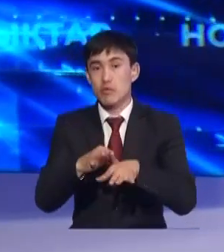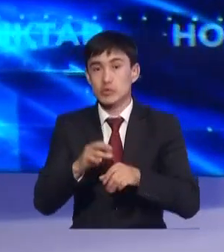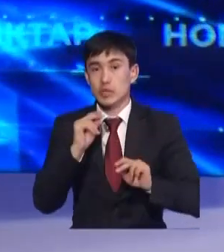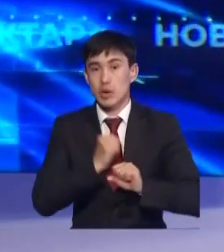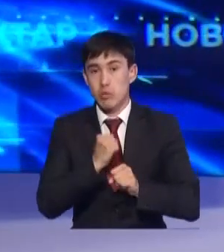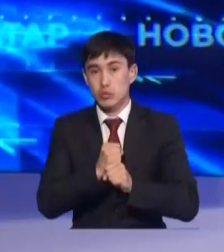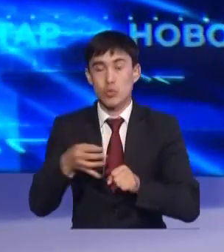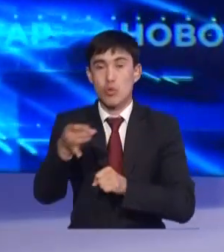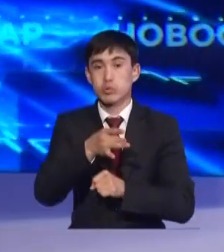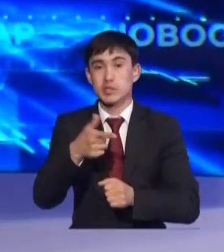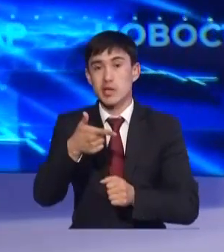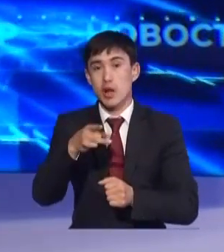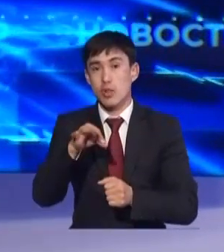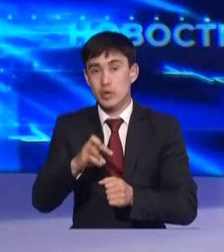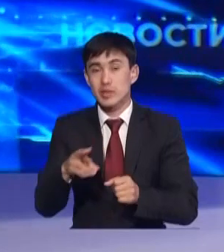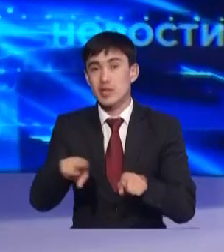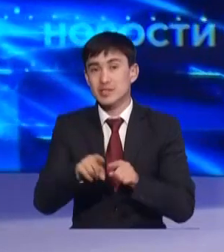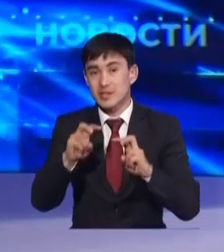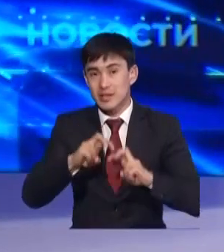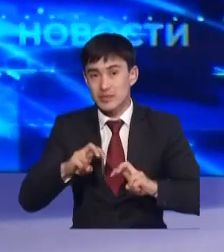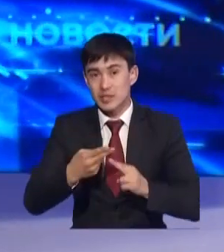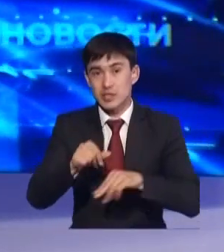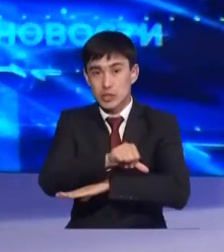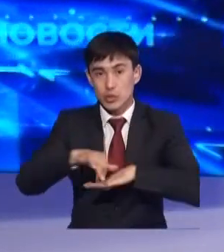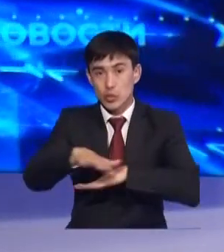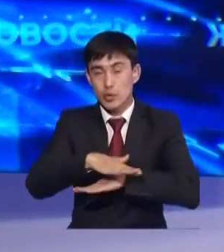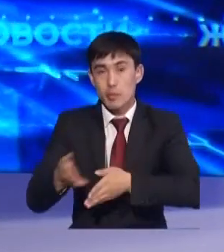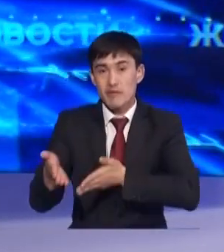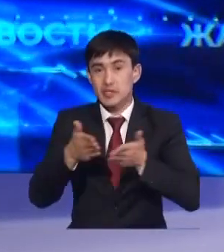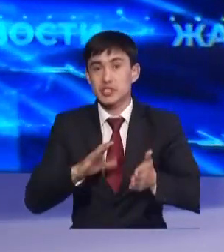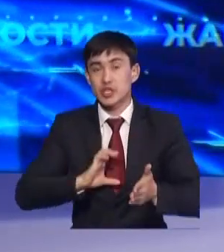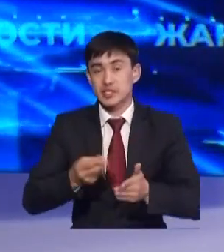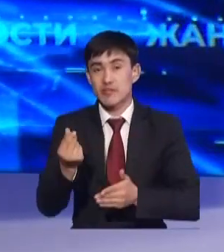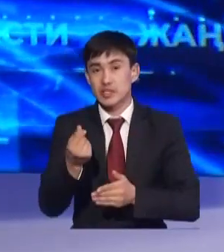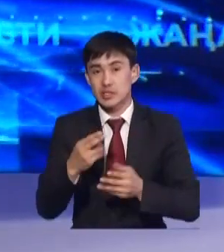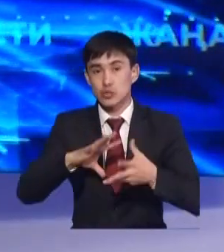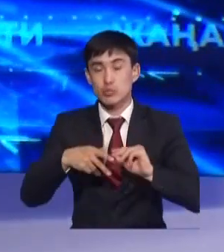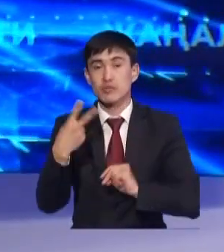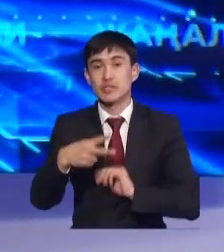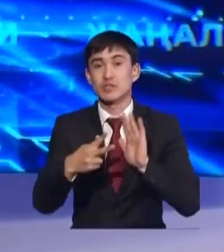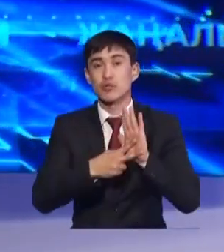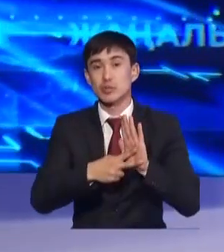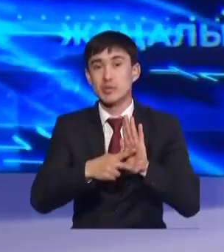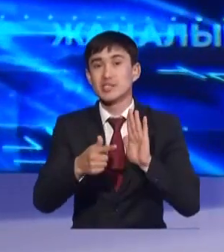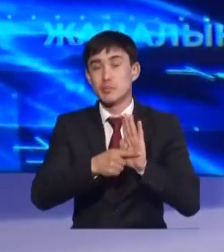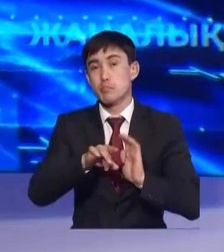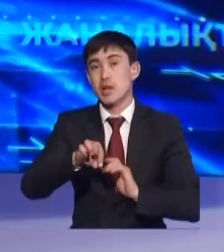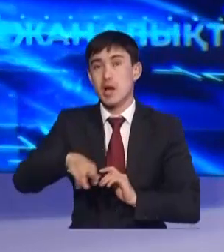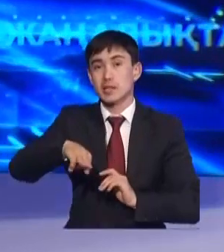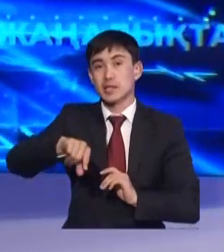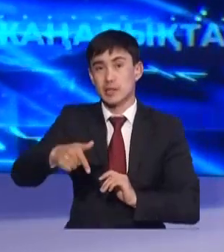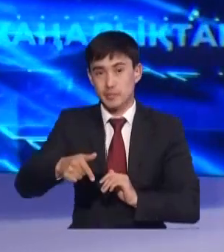работ в области геологии также на разведку данных территорий привлечены частные инвестиции на сумму 28,7 млрд